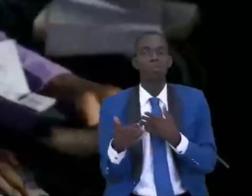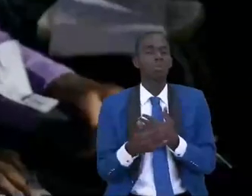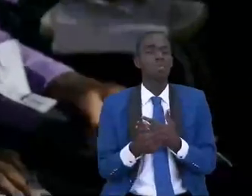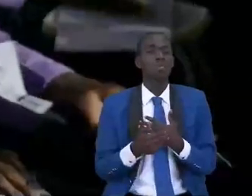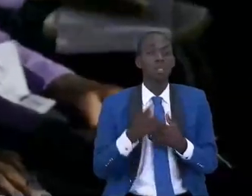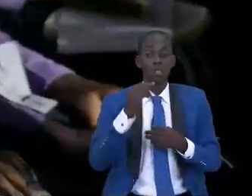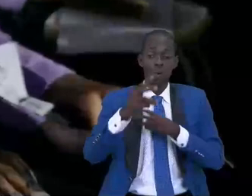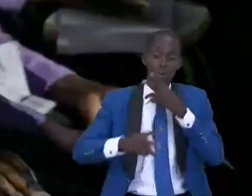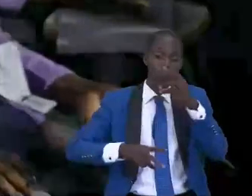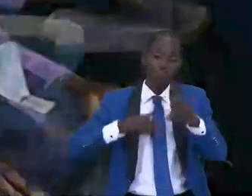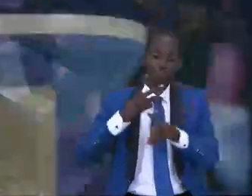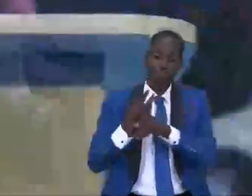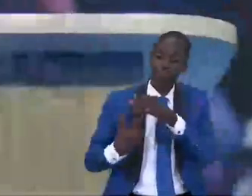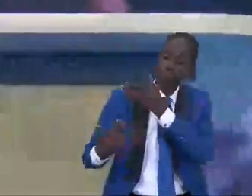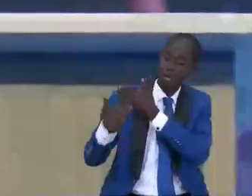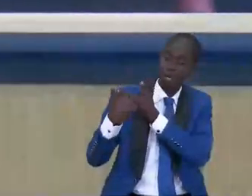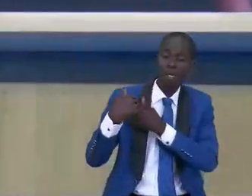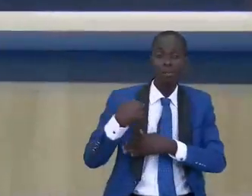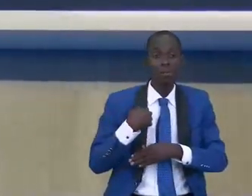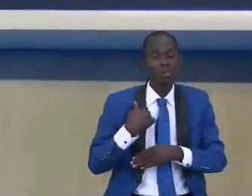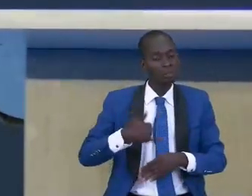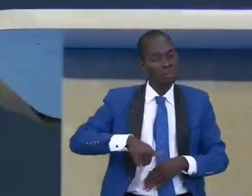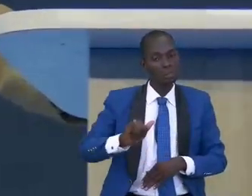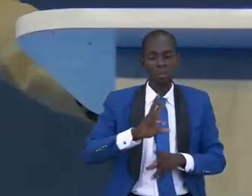Il n'y a pas de retour. Le monde est derrière moi.